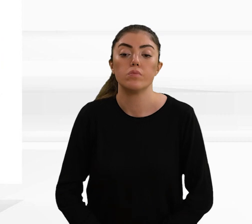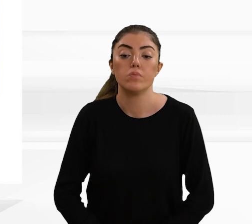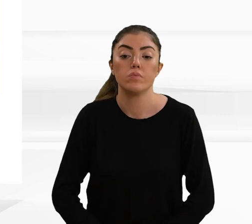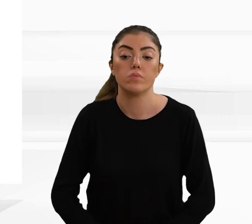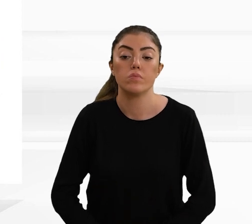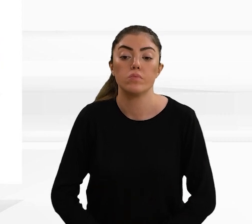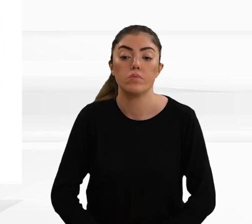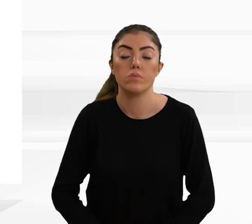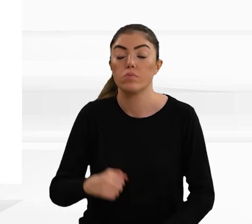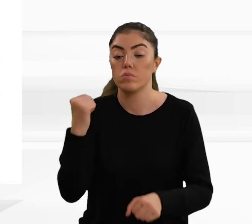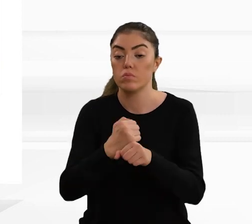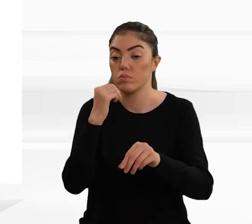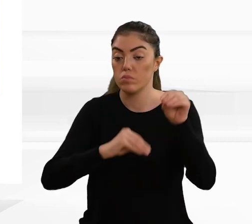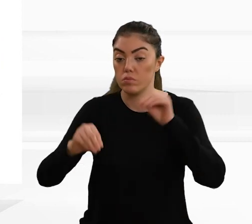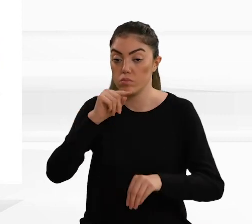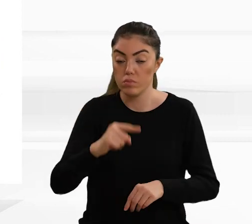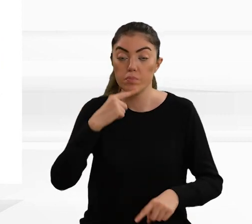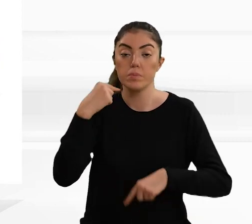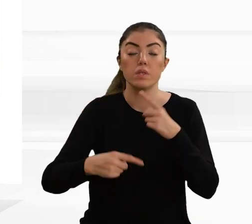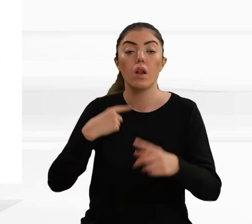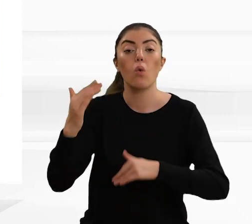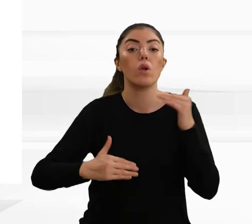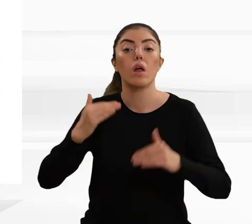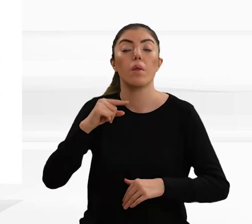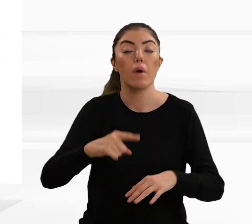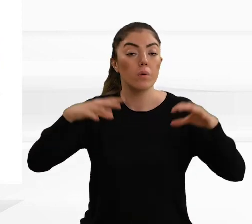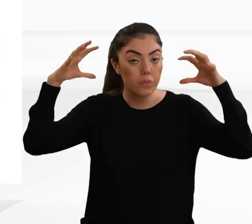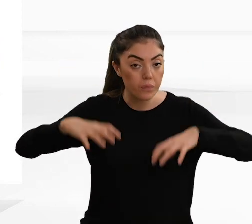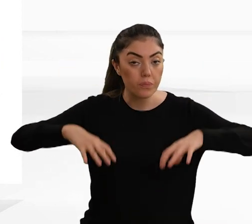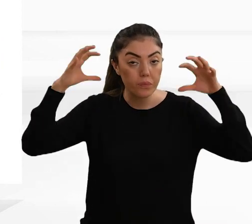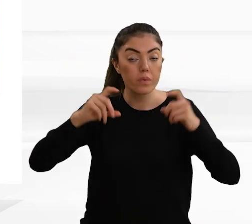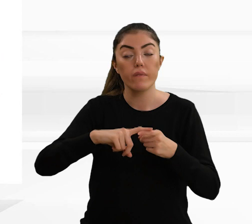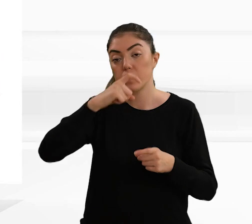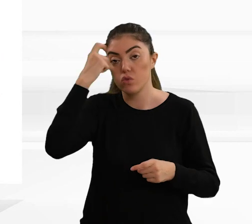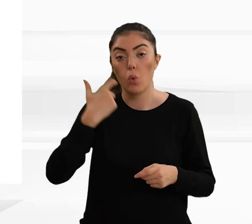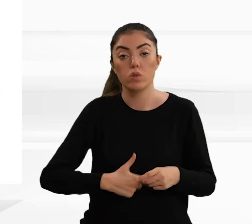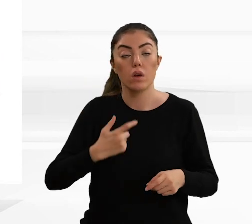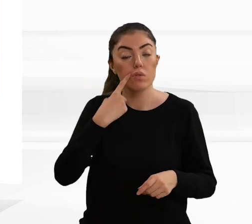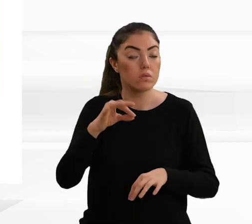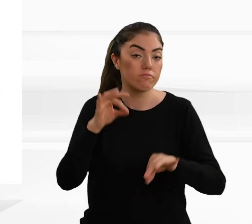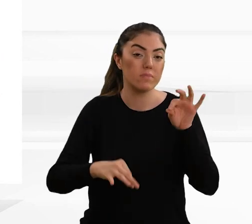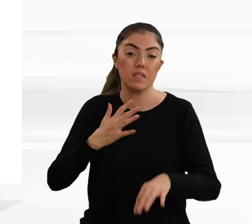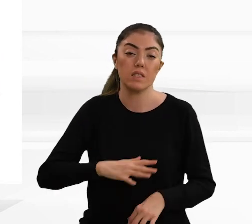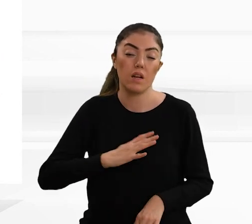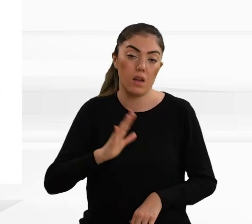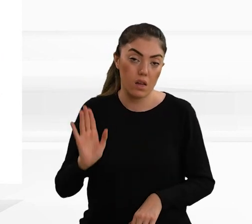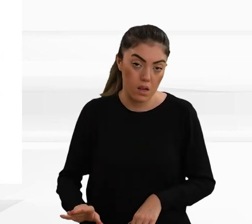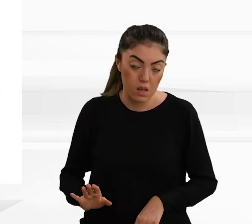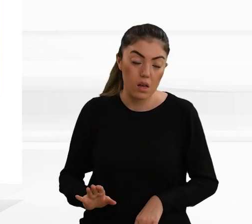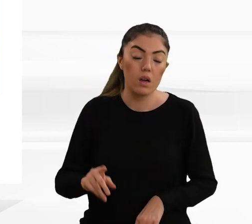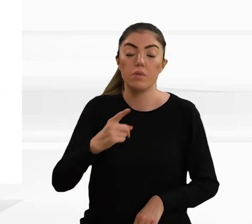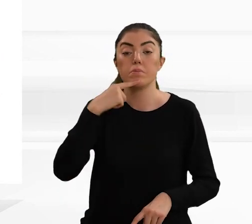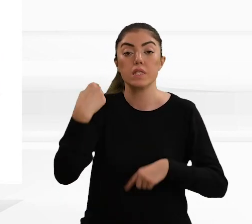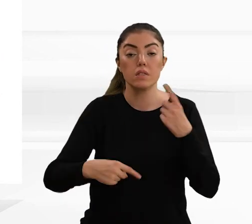bir grafikteki yıllık ortalama yağış ve sıcaklık özelliklerini inceleyecek olursak